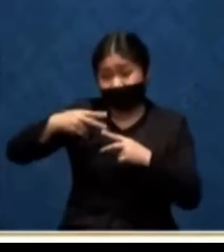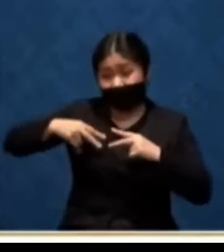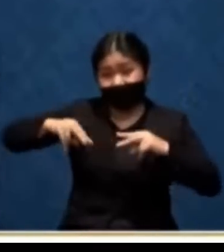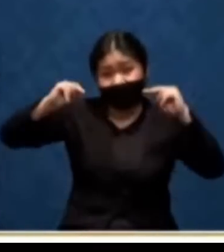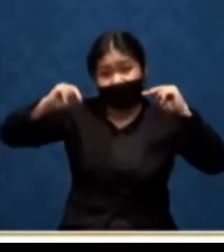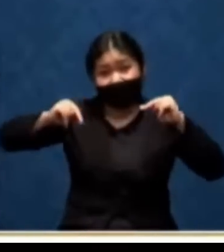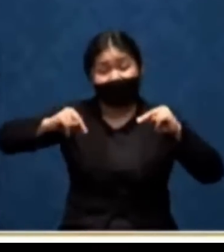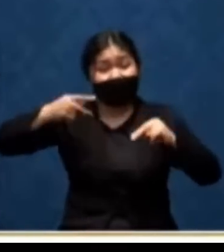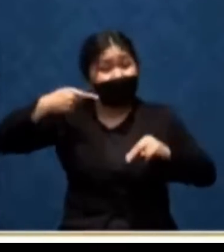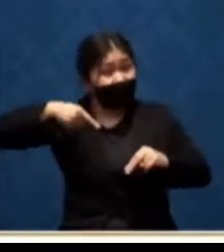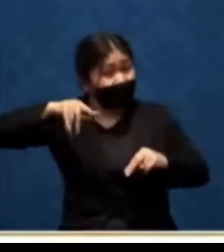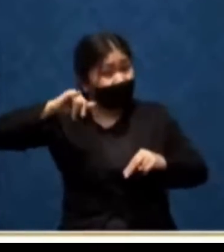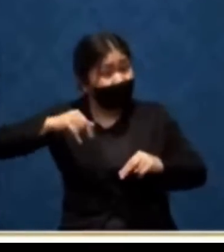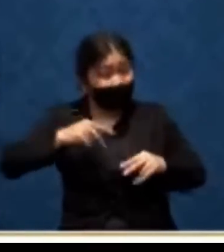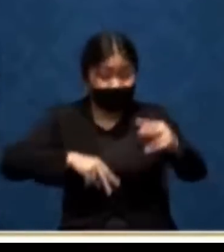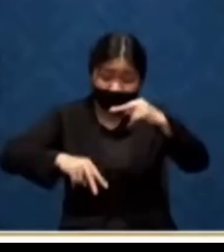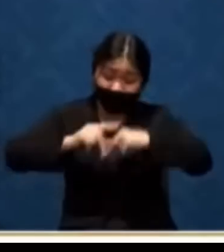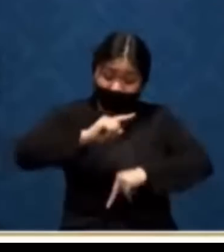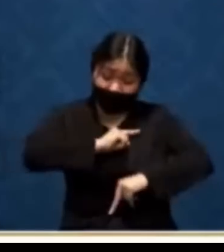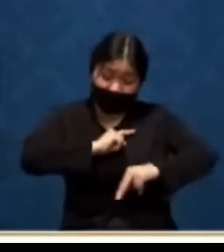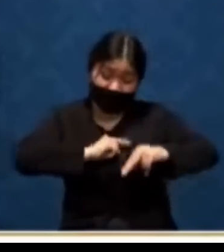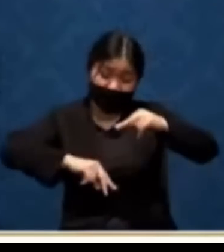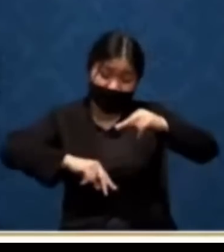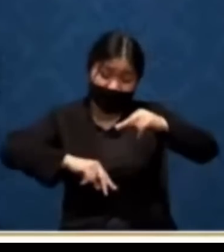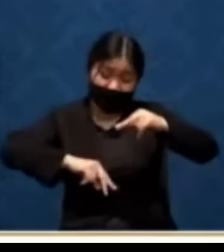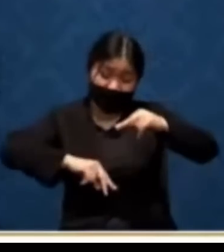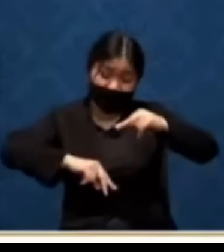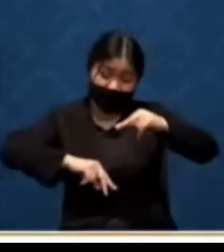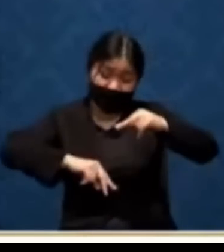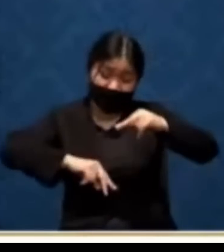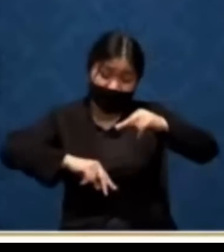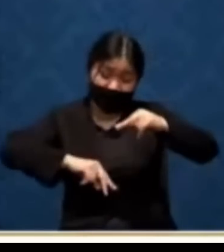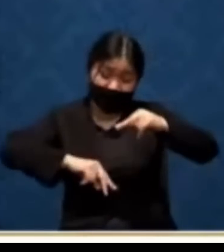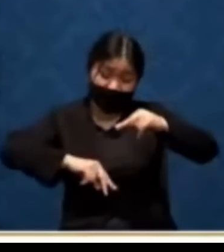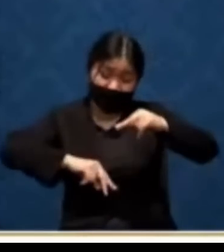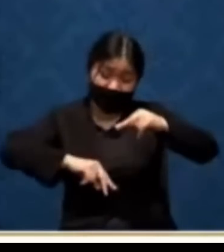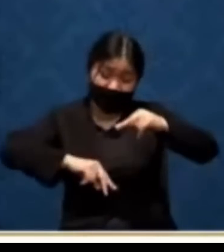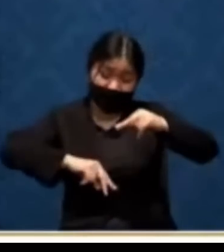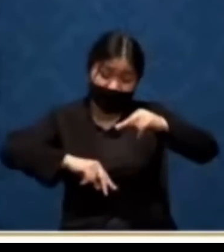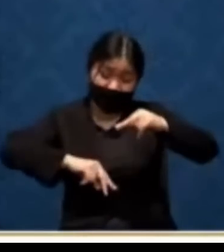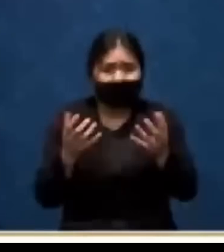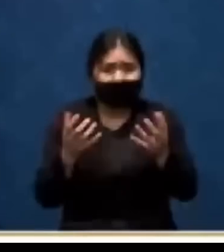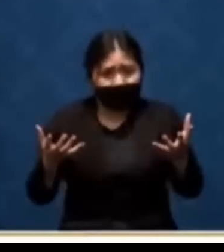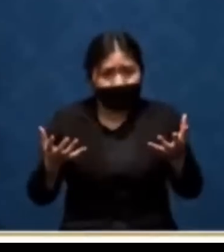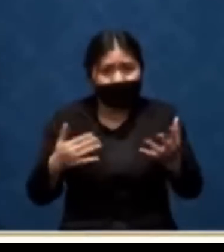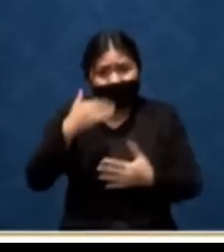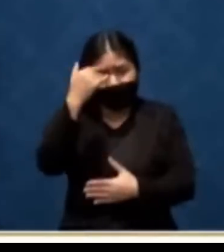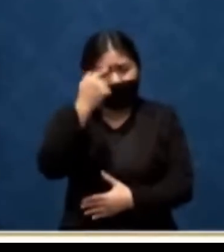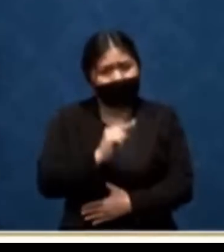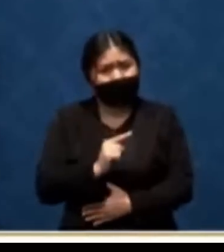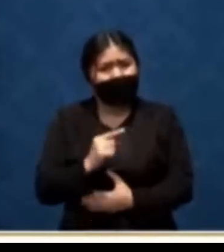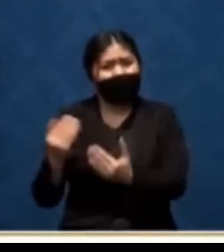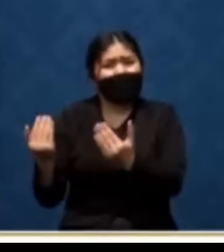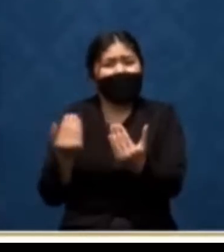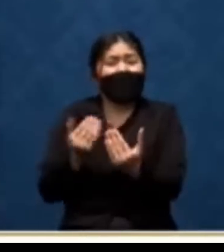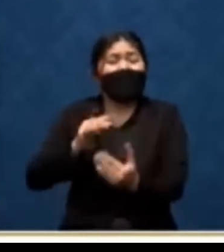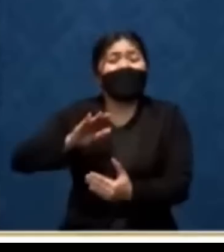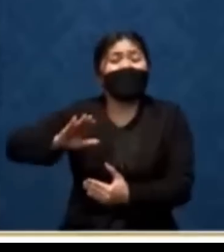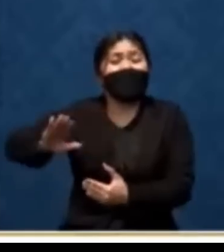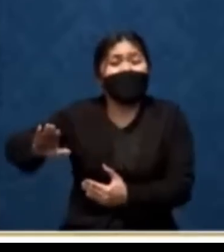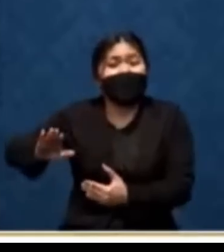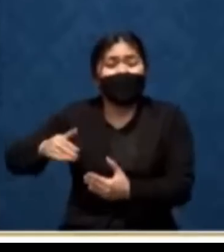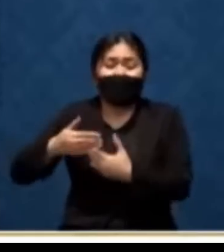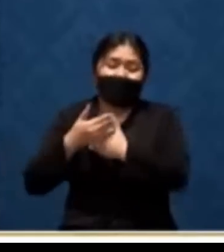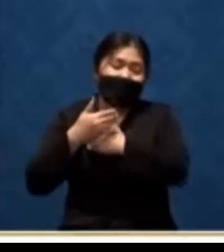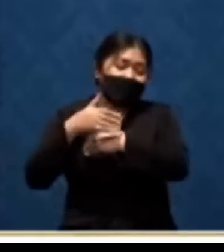การดูแลความมั่นคงได้แต่มองตาปริบๆไม่ทำอะไรเลยเพราะขนาดรูปของตัวเองยังป